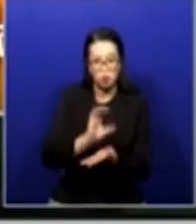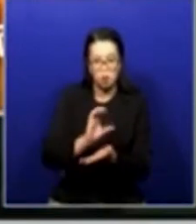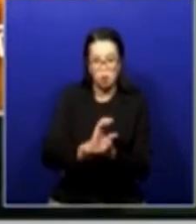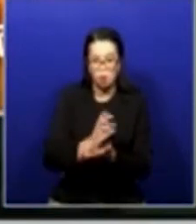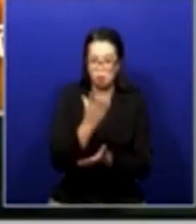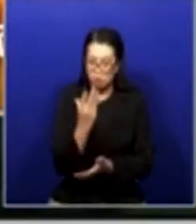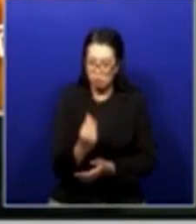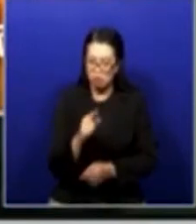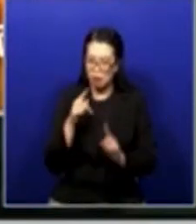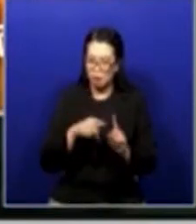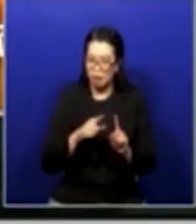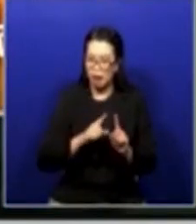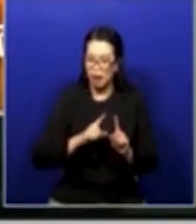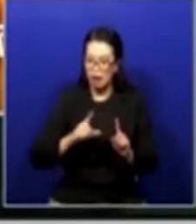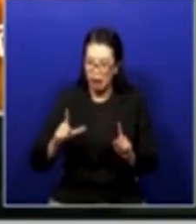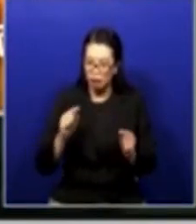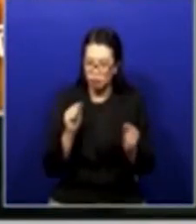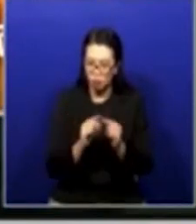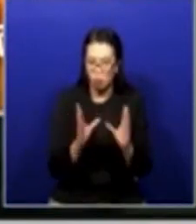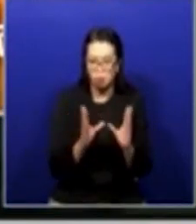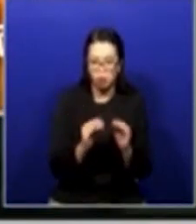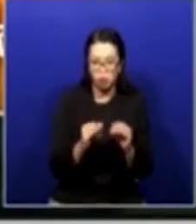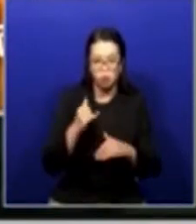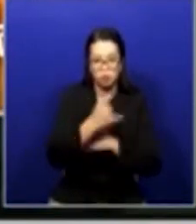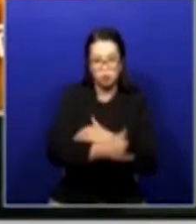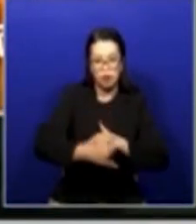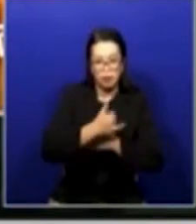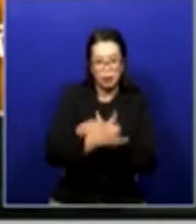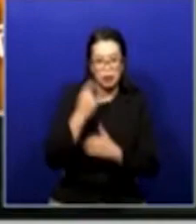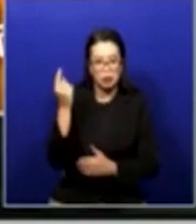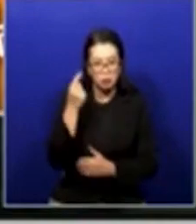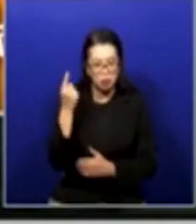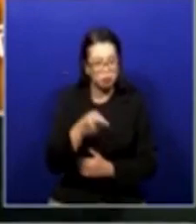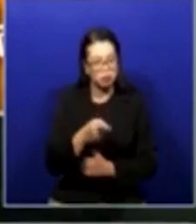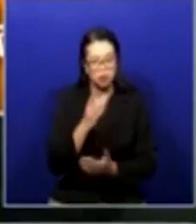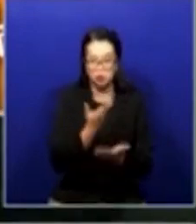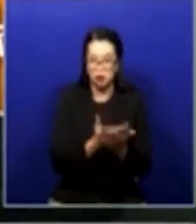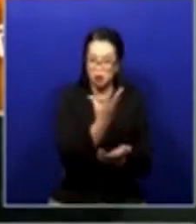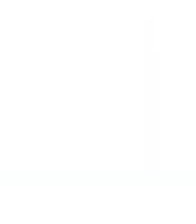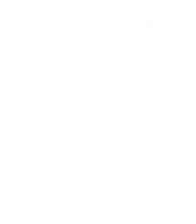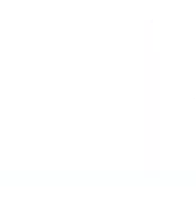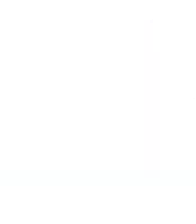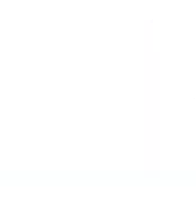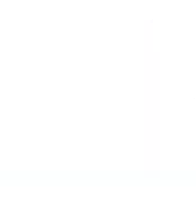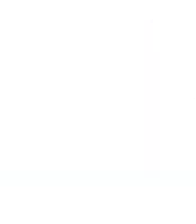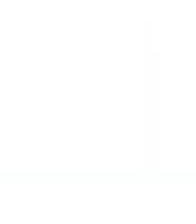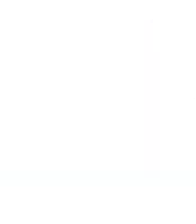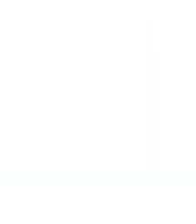1,000 ล้านสำหรับการสัมมนานะคะท่านประธานขอบคุณค่ะ ครับขอบคุณนะครับ